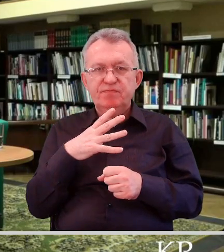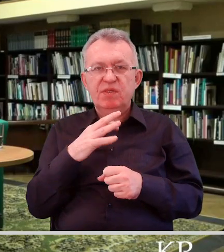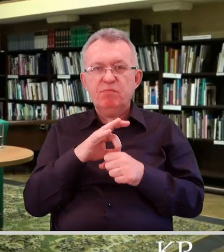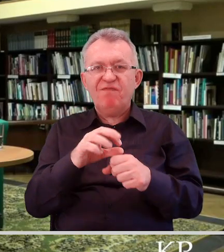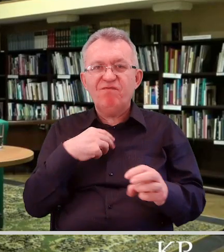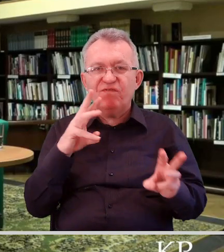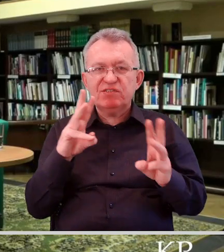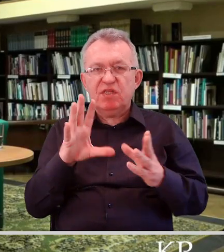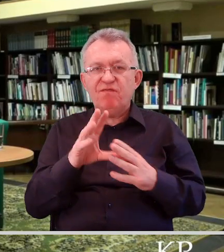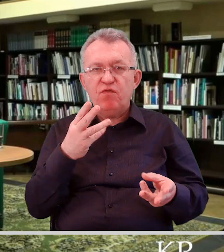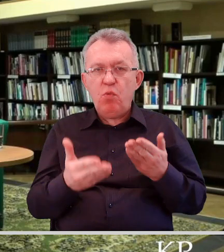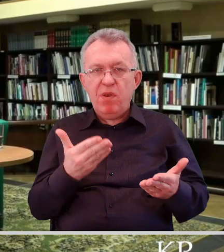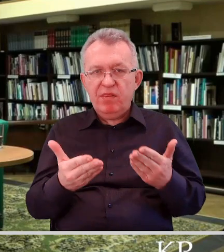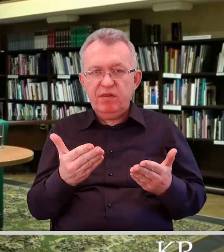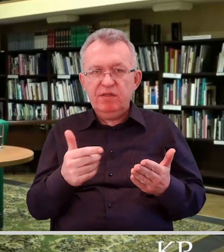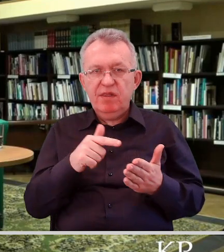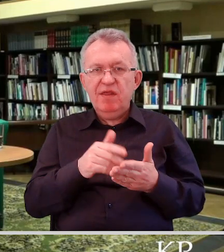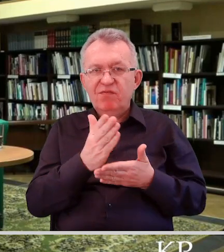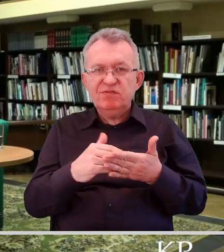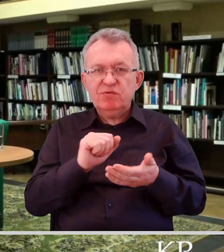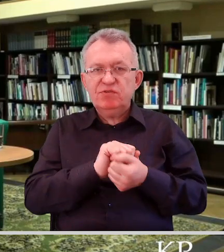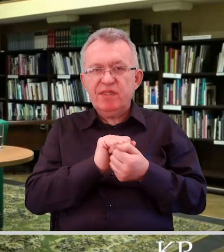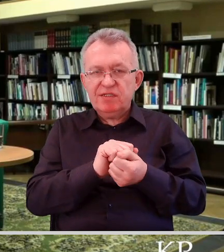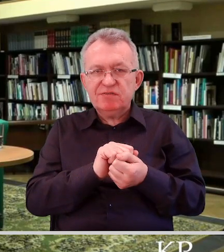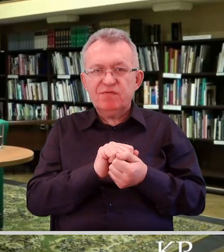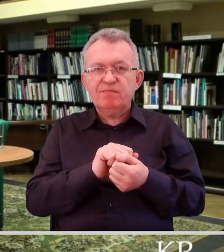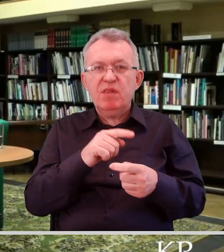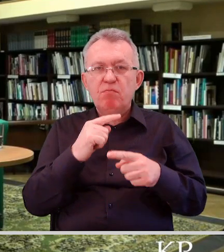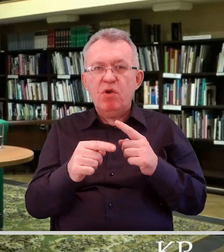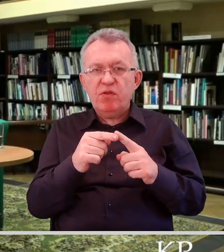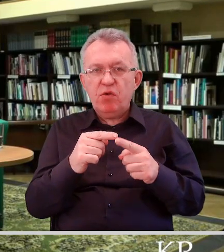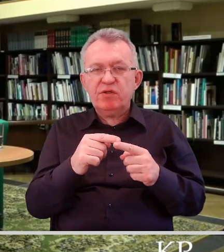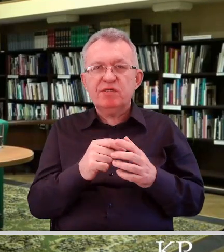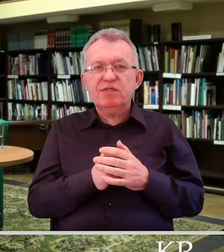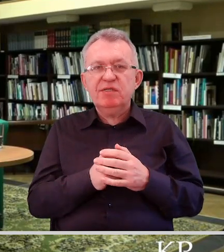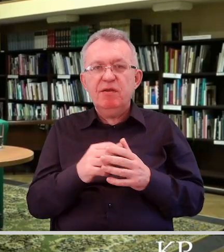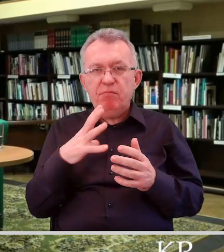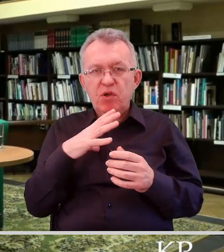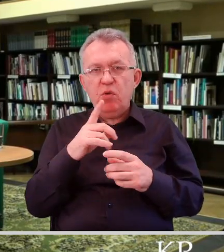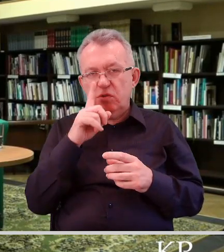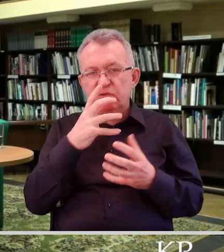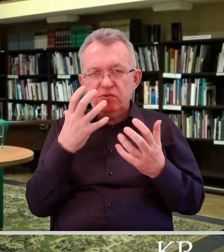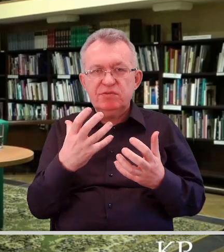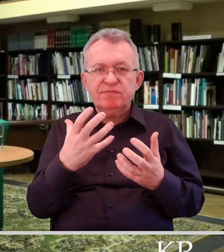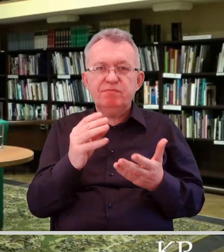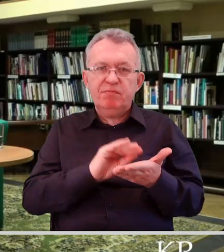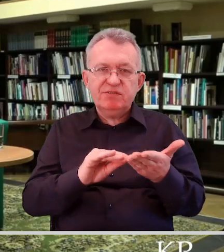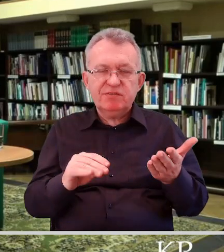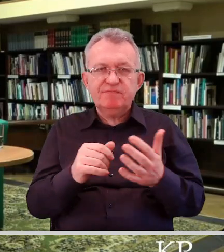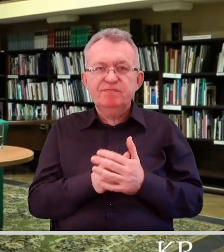prowadziłam warsztaty w Lublinie właśnie na Wydziale Dziennikarstwa Politologii, ale też byli tam ludzie, którzy chcieli